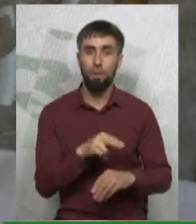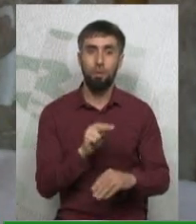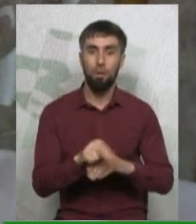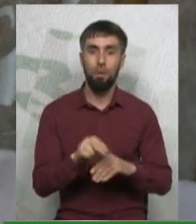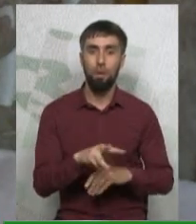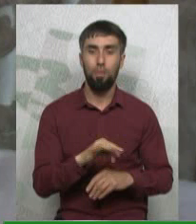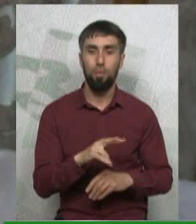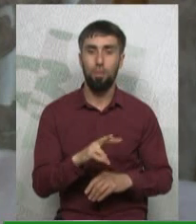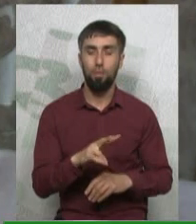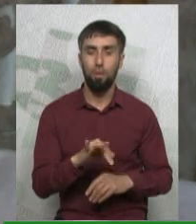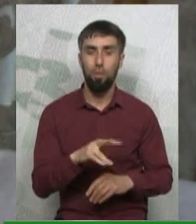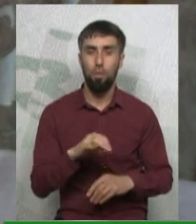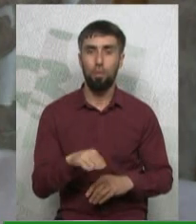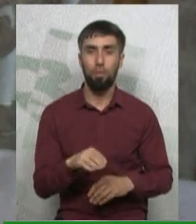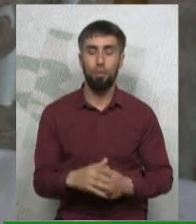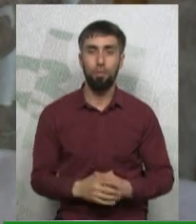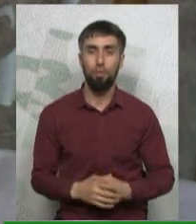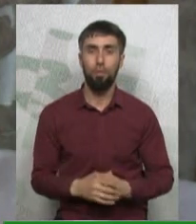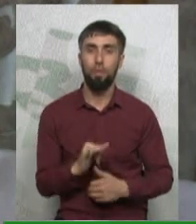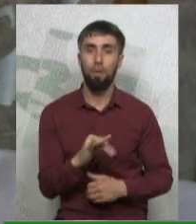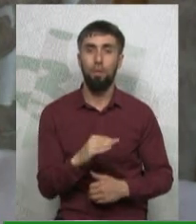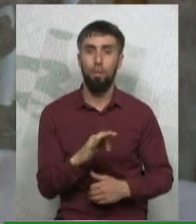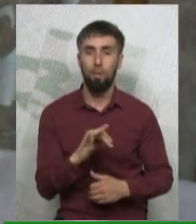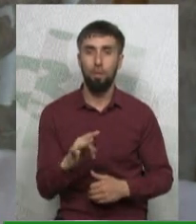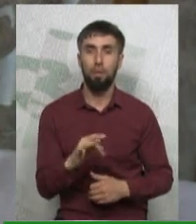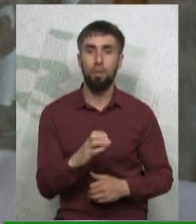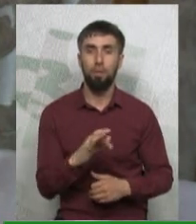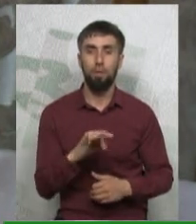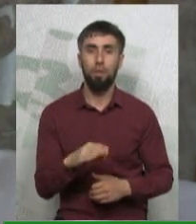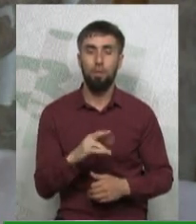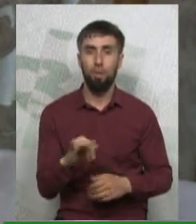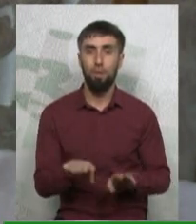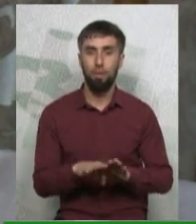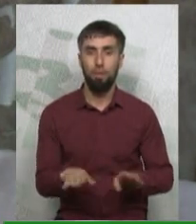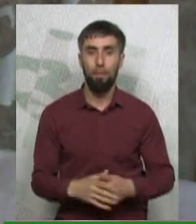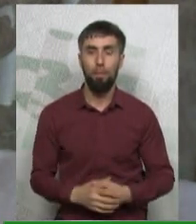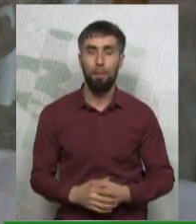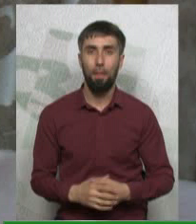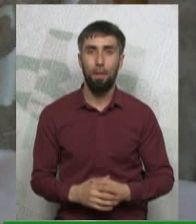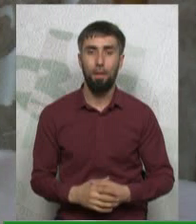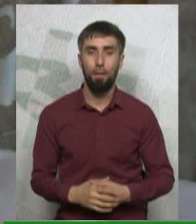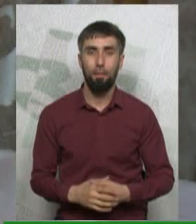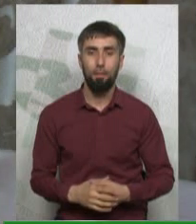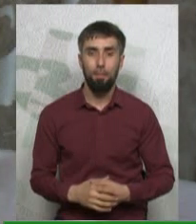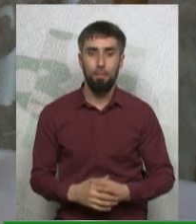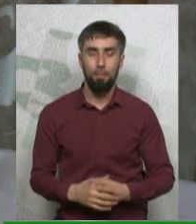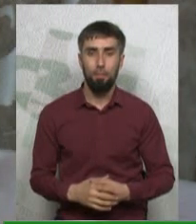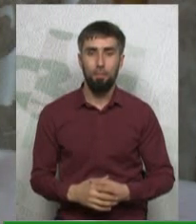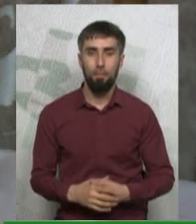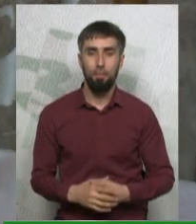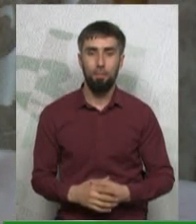минометное. Там офицеры, сержанты, шайзде, да,